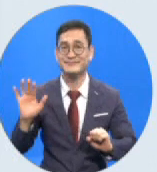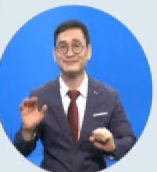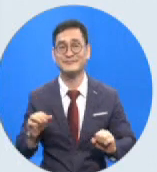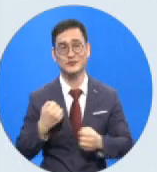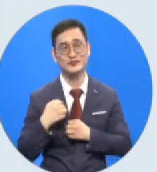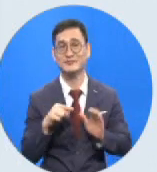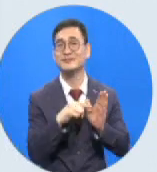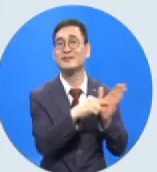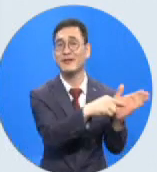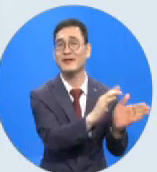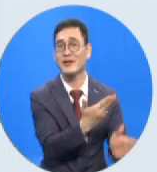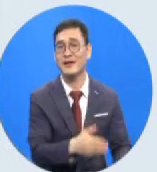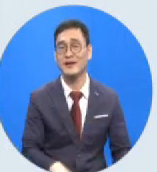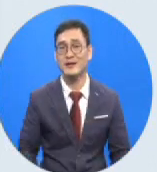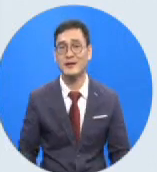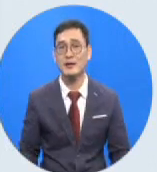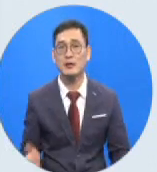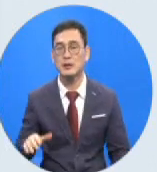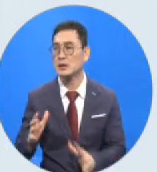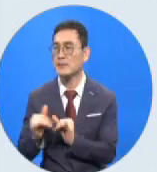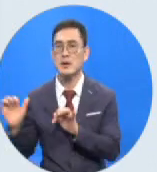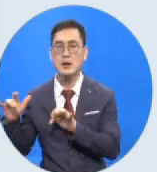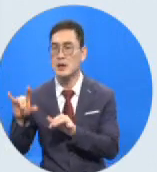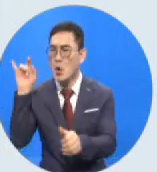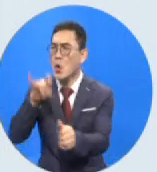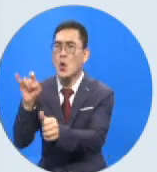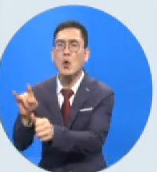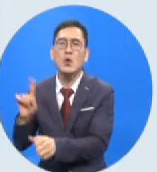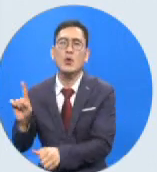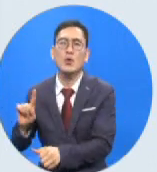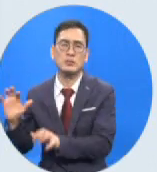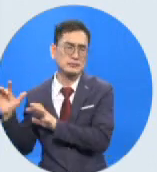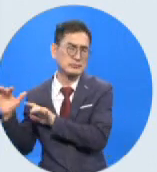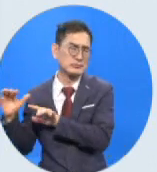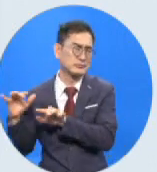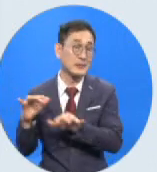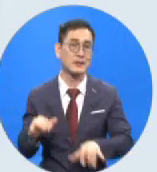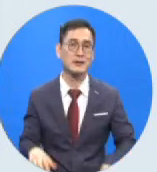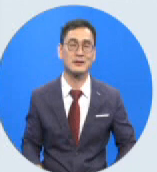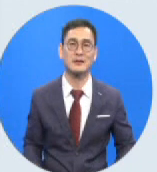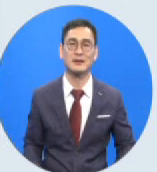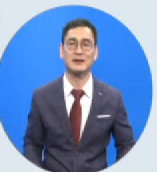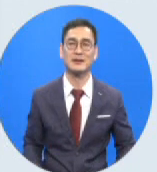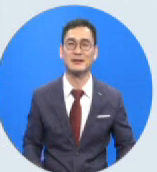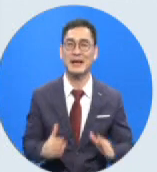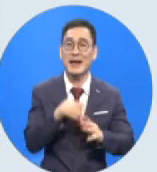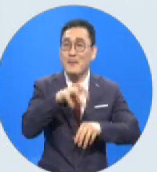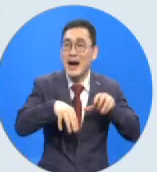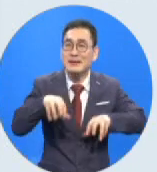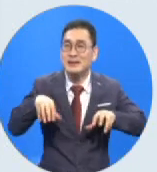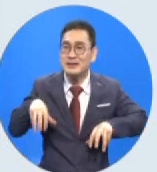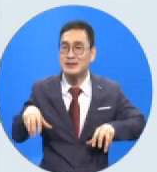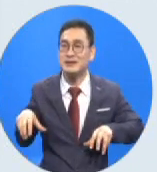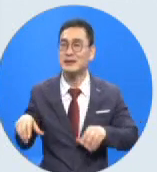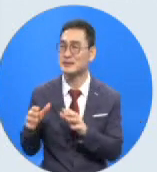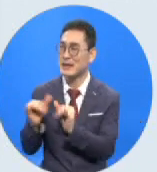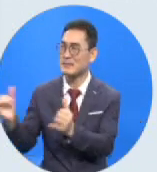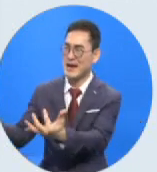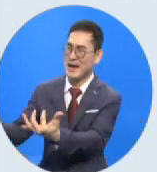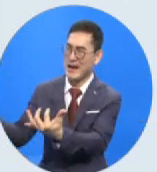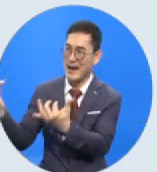이런 목부 같은 거에요 서울 및 학 지방에서 박보검 팬들이 대거 지내 내려와 호텔비 모텔에 추석 중이니